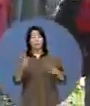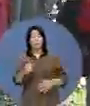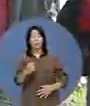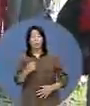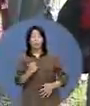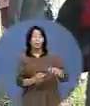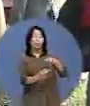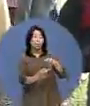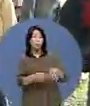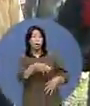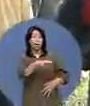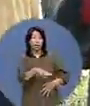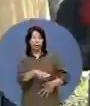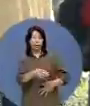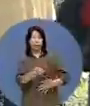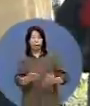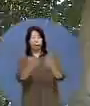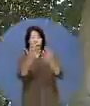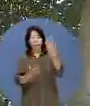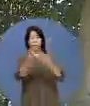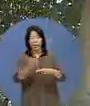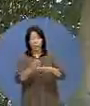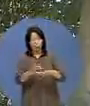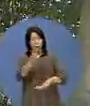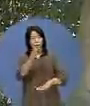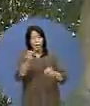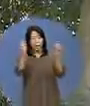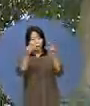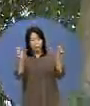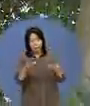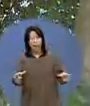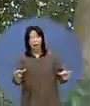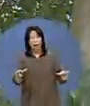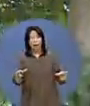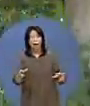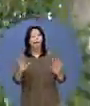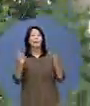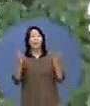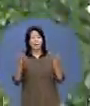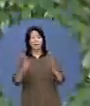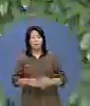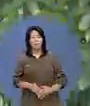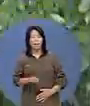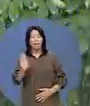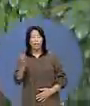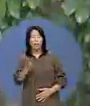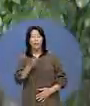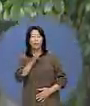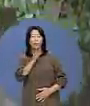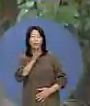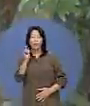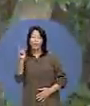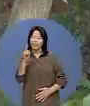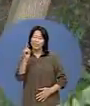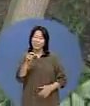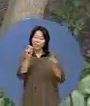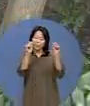には森さんがあるから雷が落ちへんねんというふうに、ほんま時々落ちるんですけど